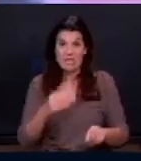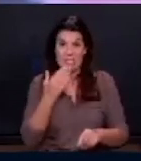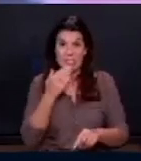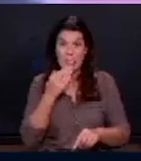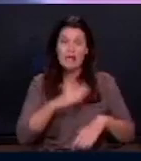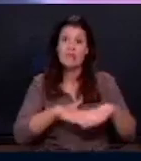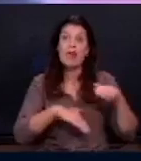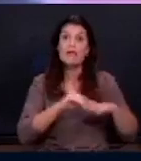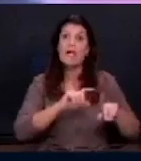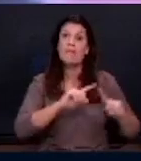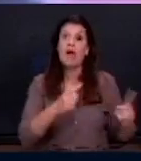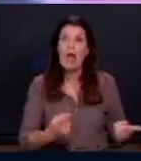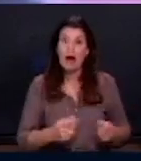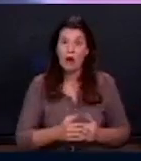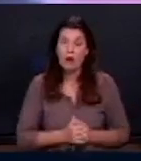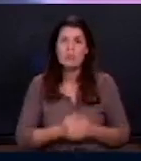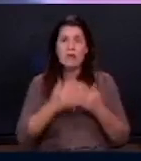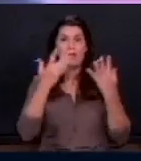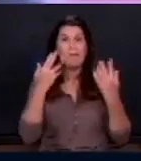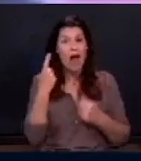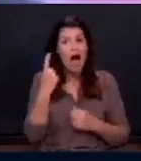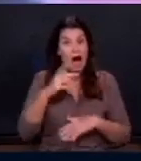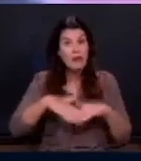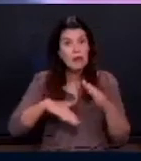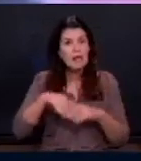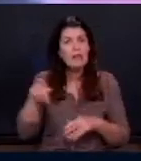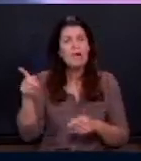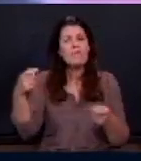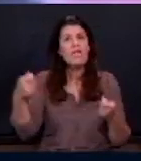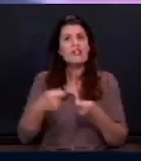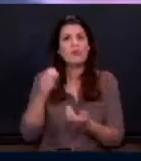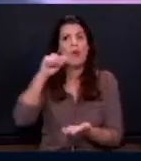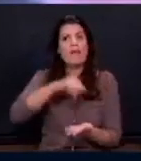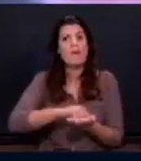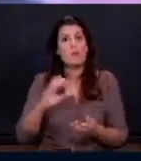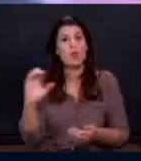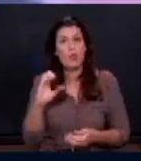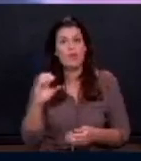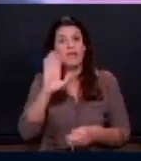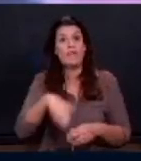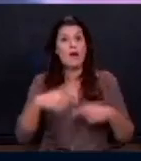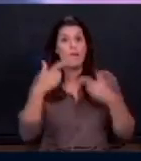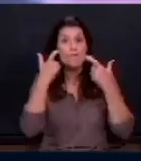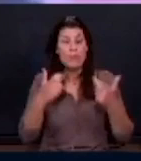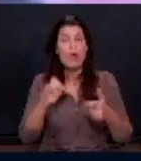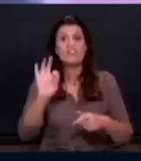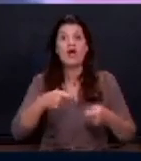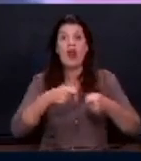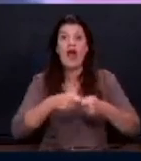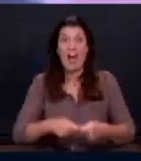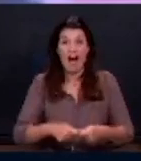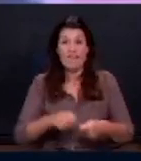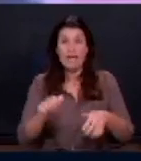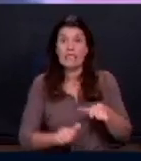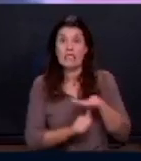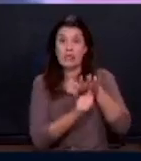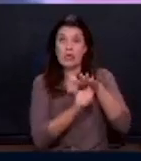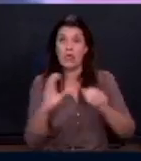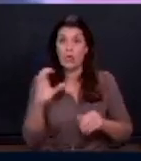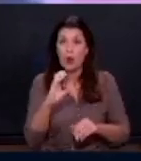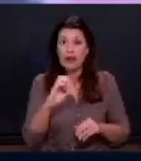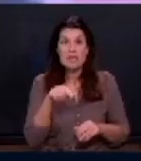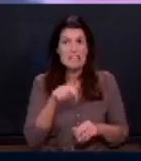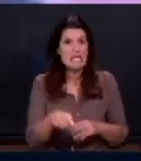כך מתברר הערב, קשורה למימון קוויתי ואף לפיקוח של חבר דירקטוריון קוויתי, קשר שכלל לא היה